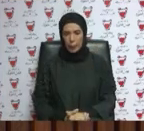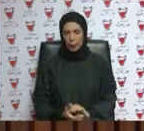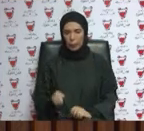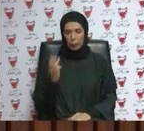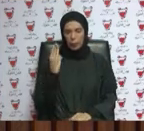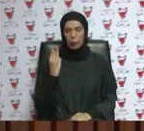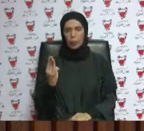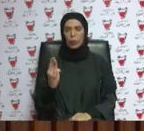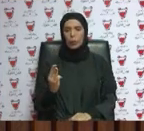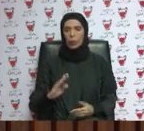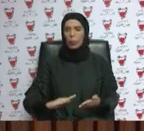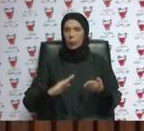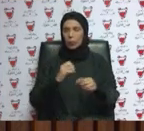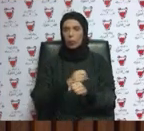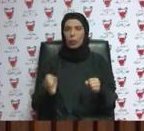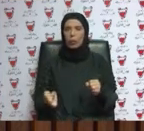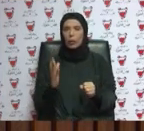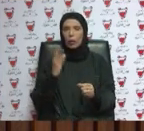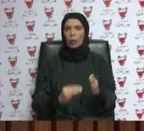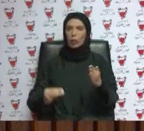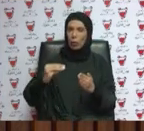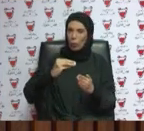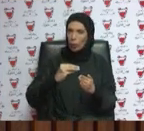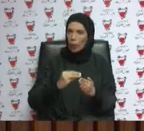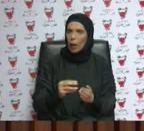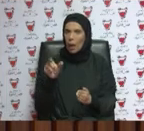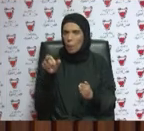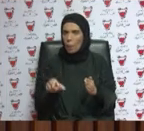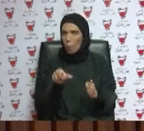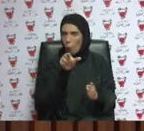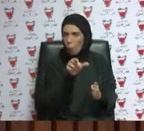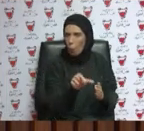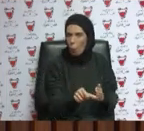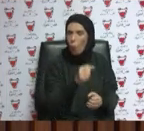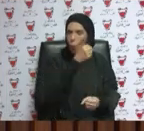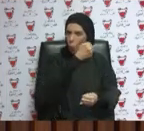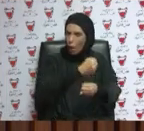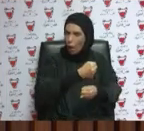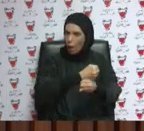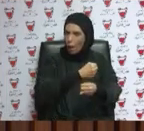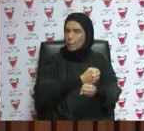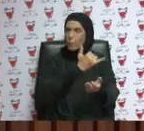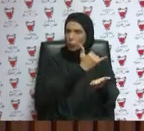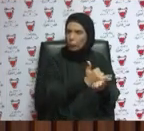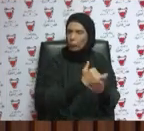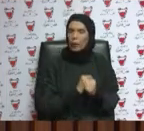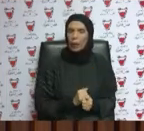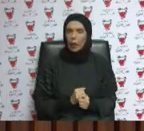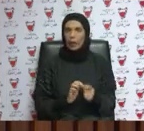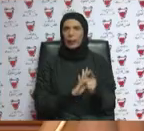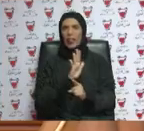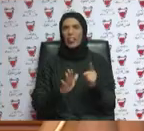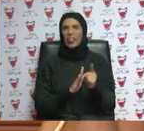3. يساهم مشروع القانون في تعزيز قدرة أصحاب العمل على مواجهة الآثار السلبية جراء تأثر